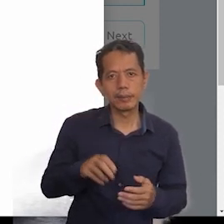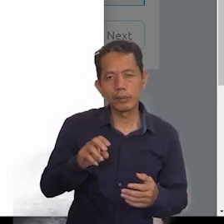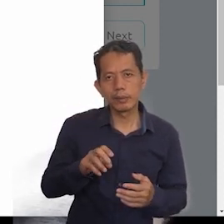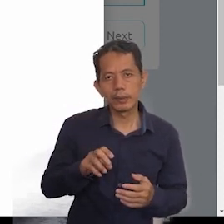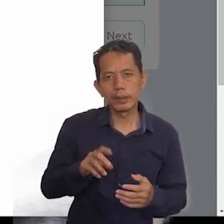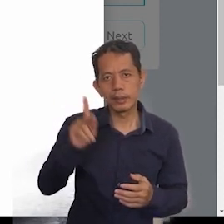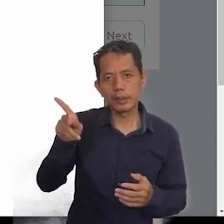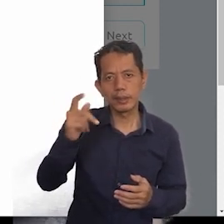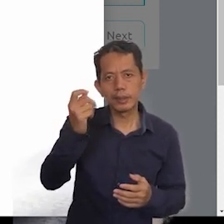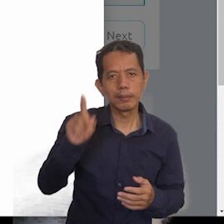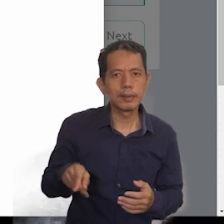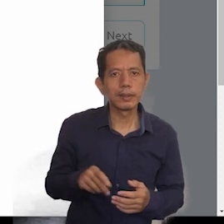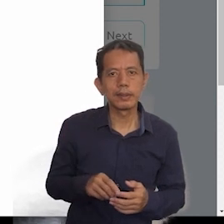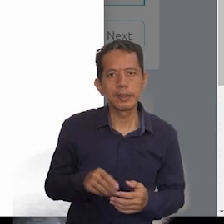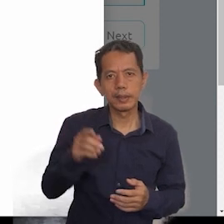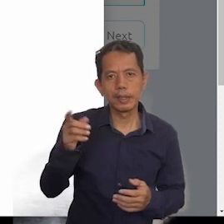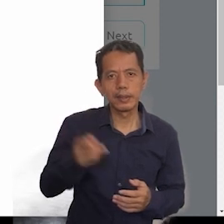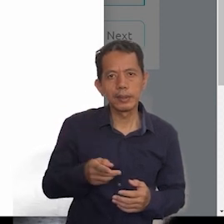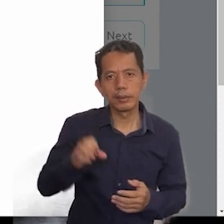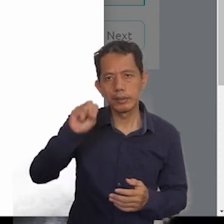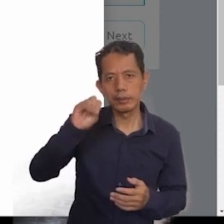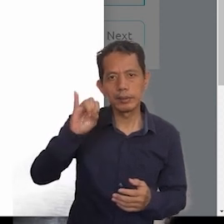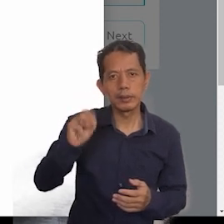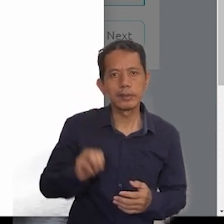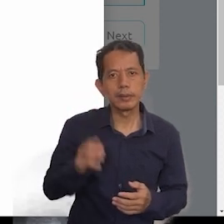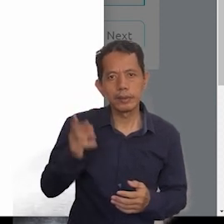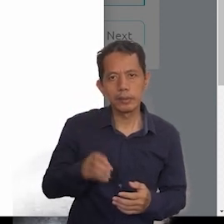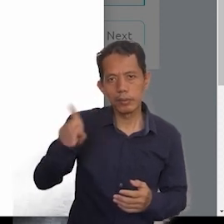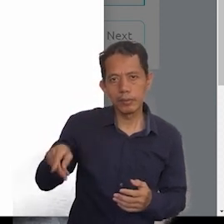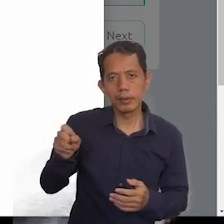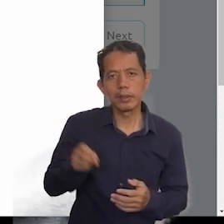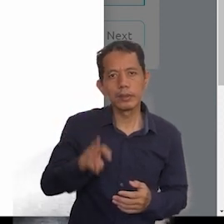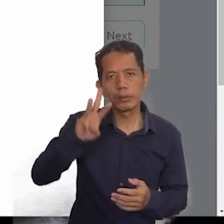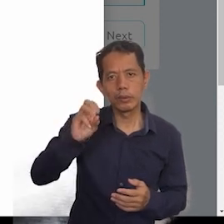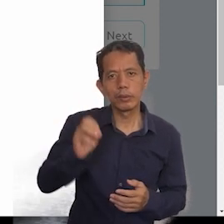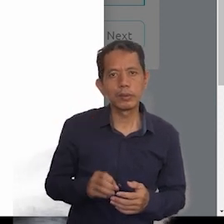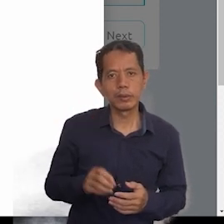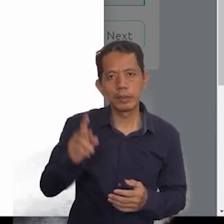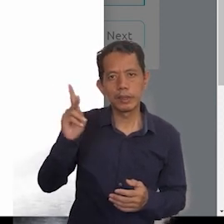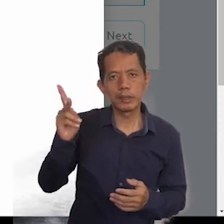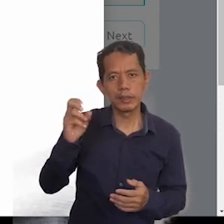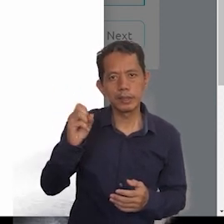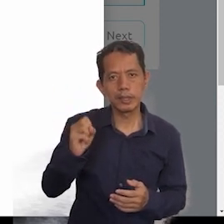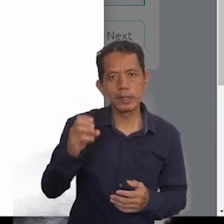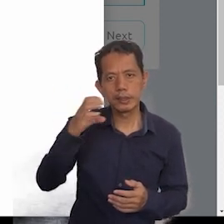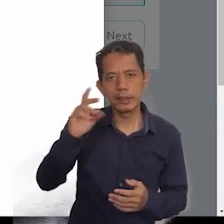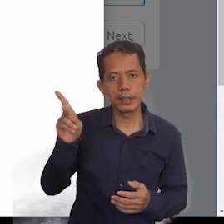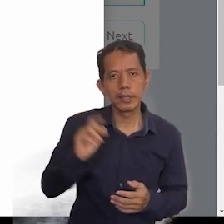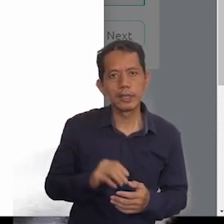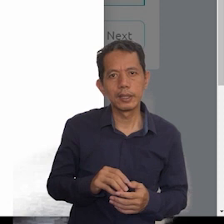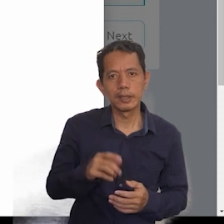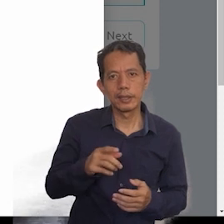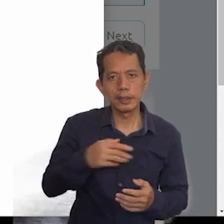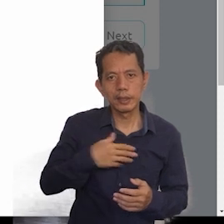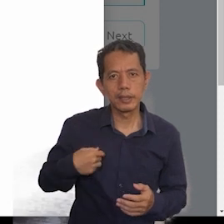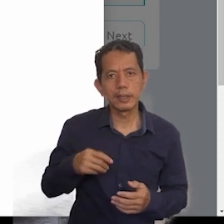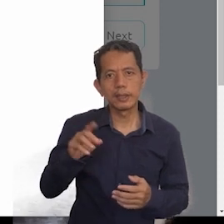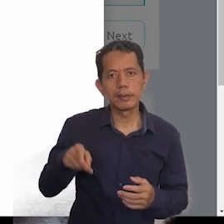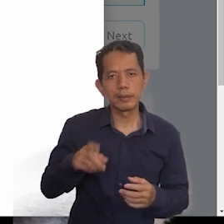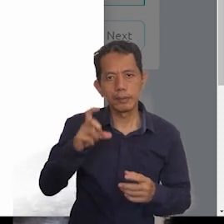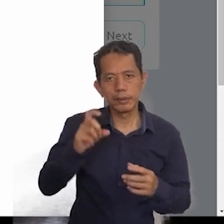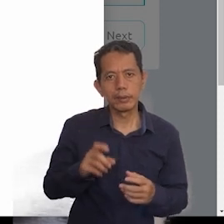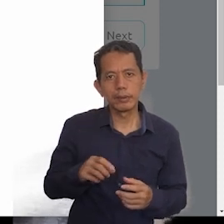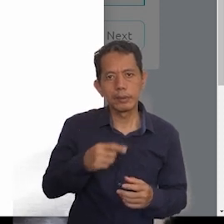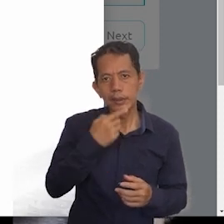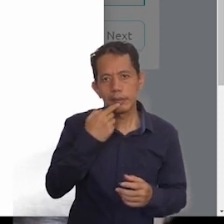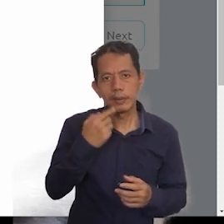berupa KTP atau SIM atau paspor, SKCK, dan pas foto latar